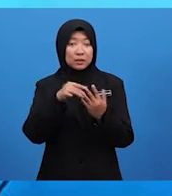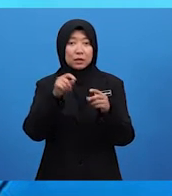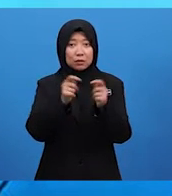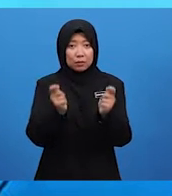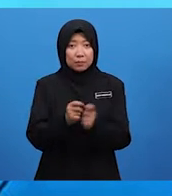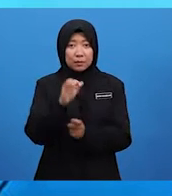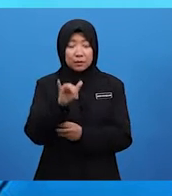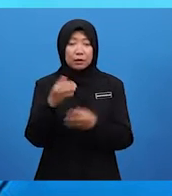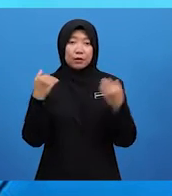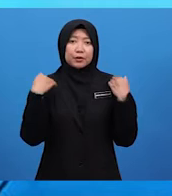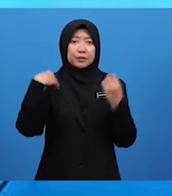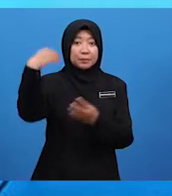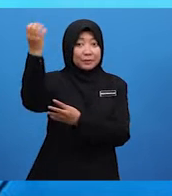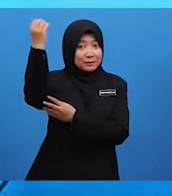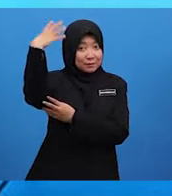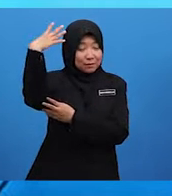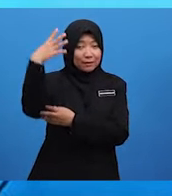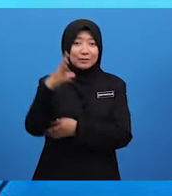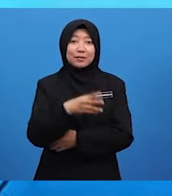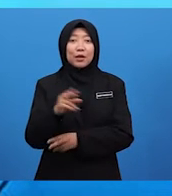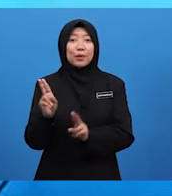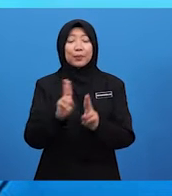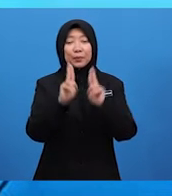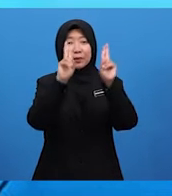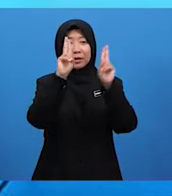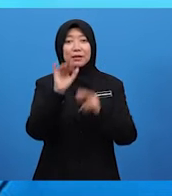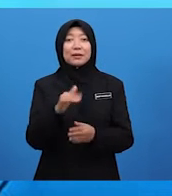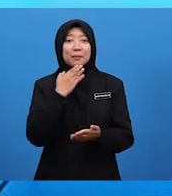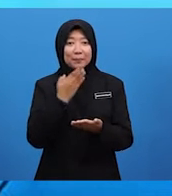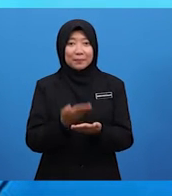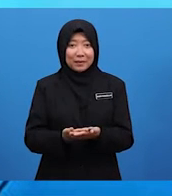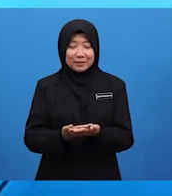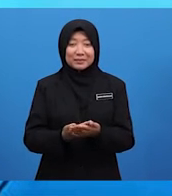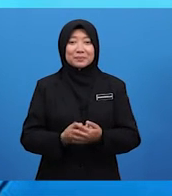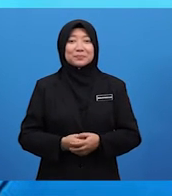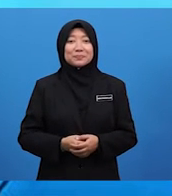yang mempunyai pencahayaan dan pengudaraan yang baik.